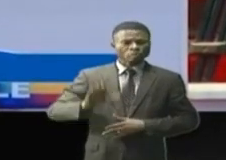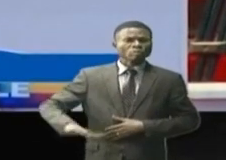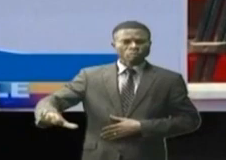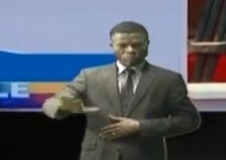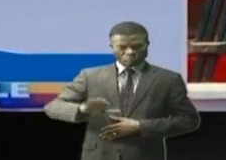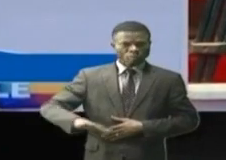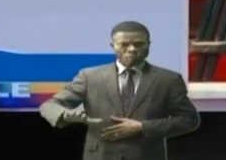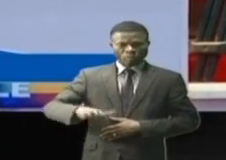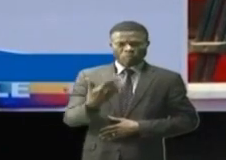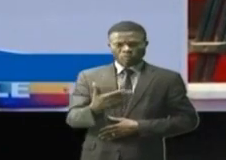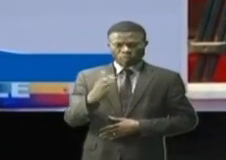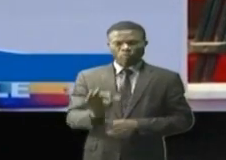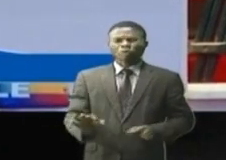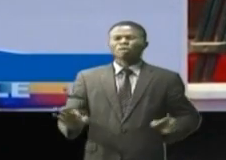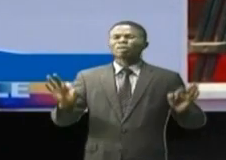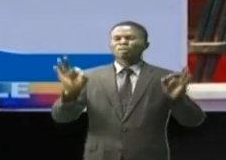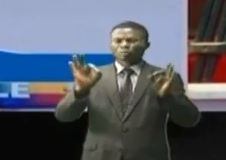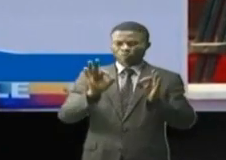le plus cher.